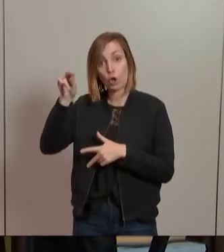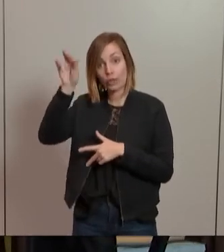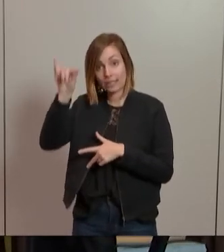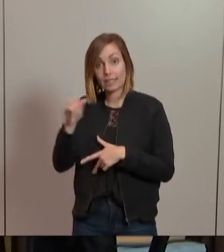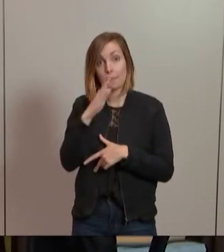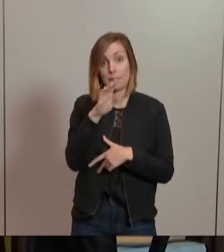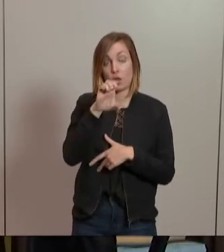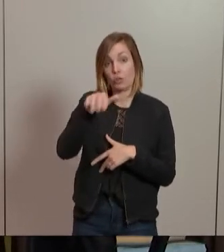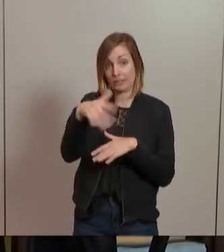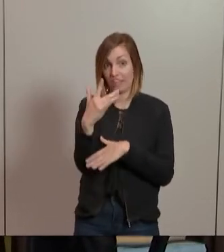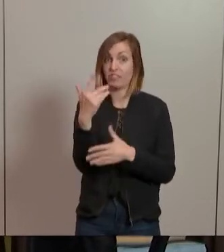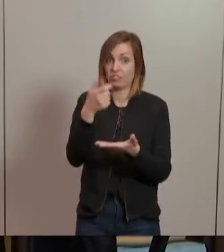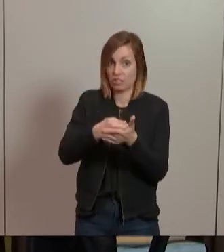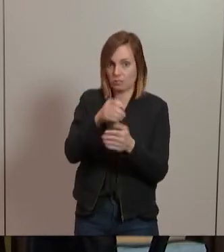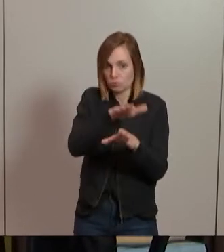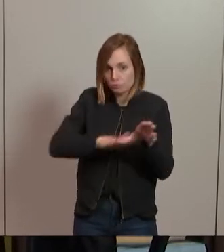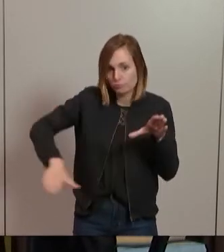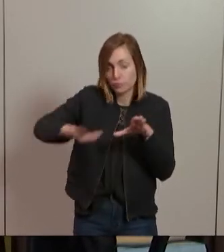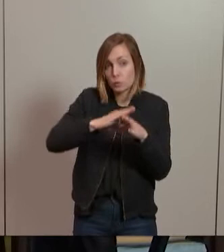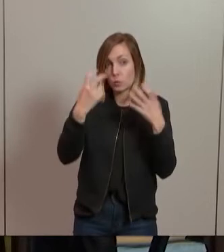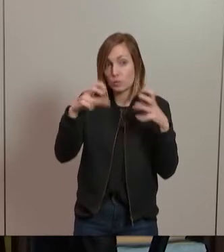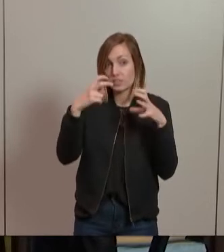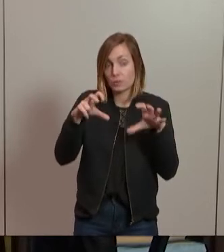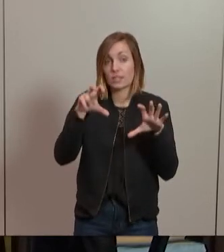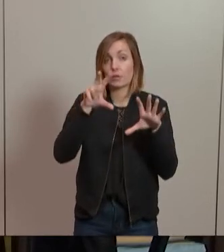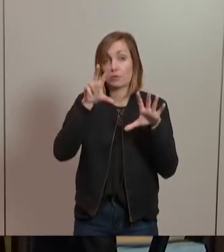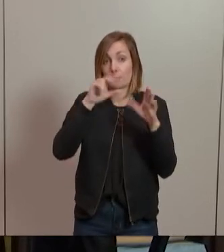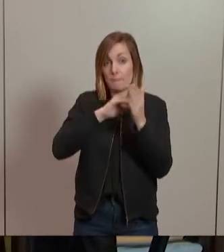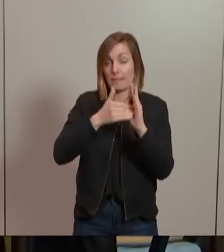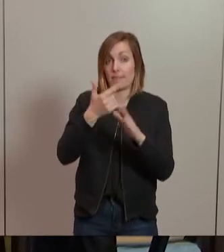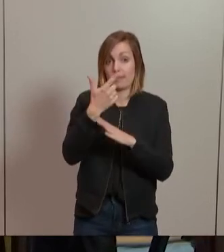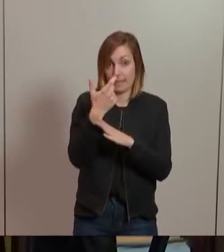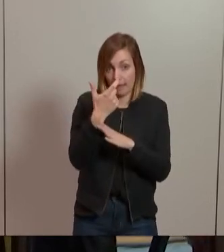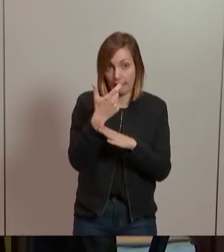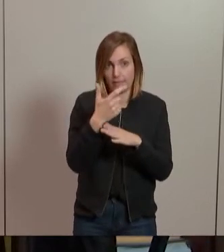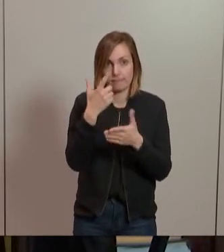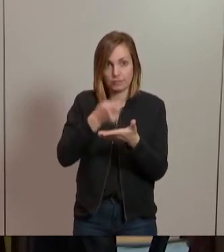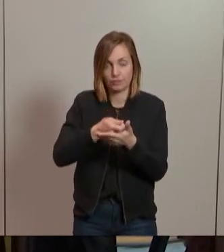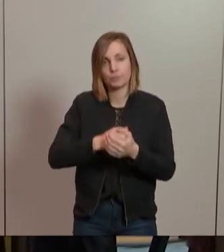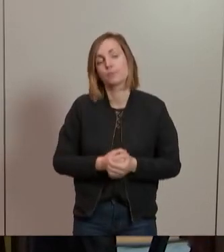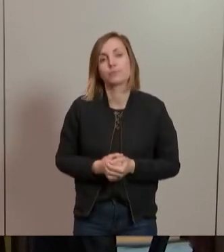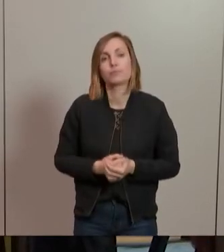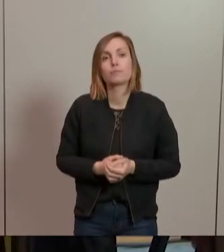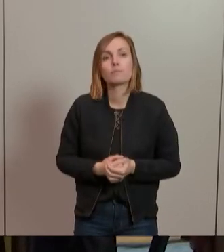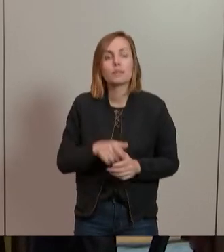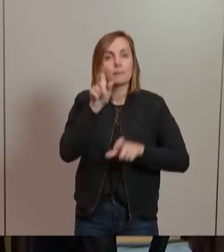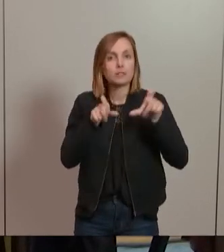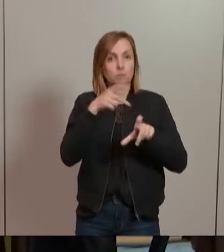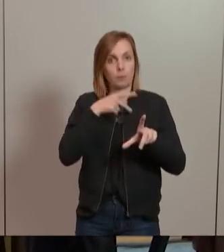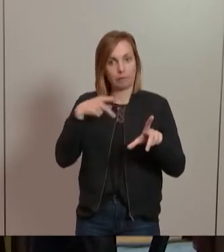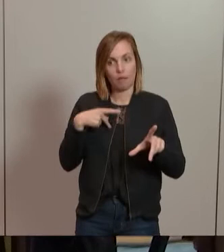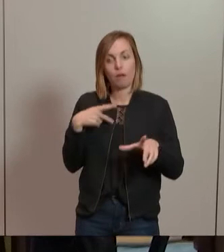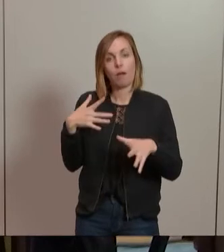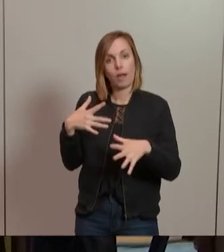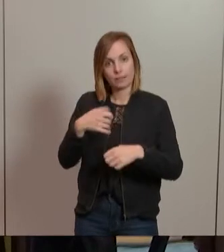BE15, développant une superficie de 858 m² située au sein de ce périmètre. Les propriétaires ont